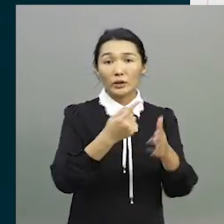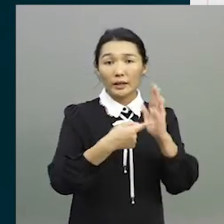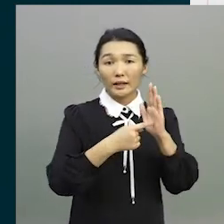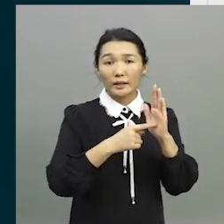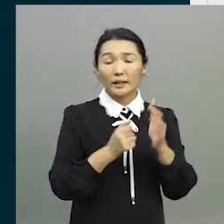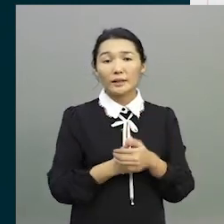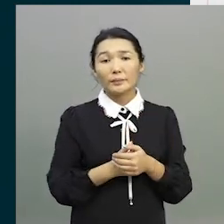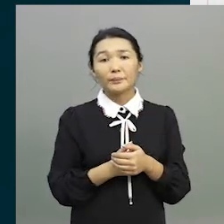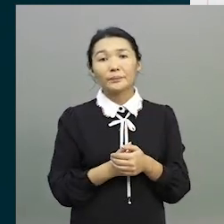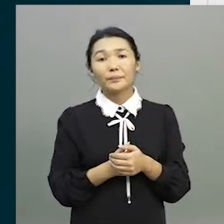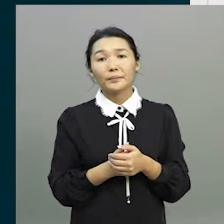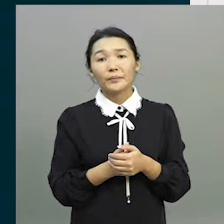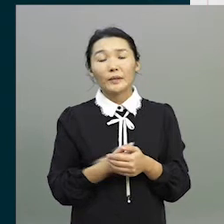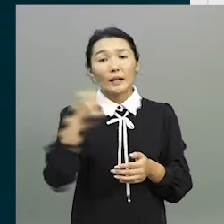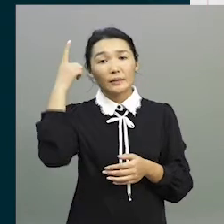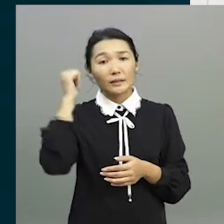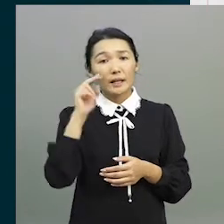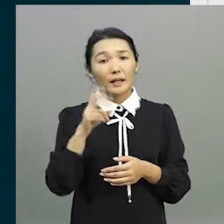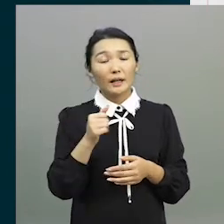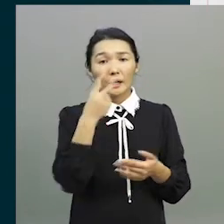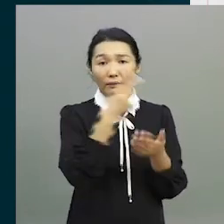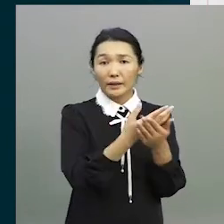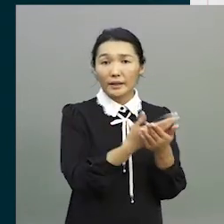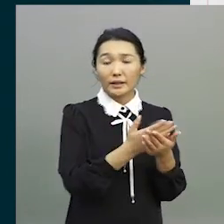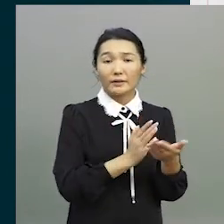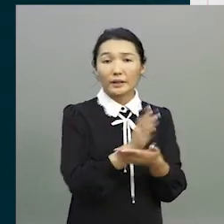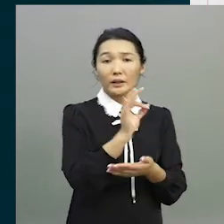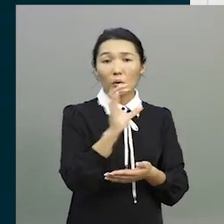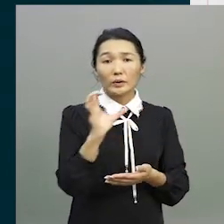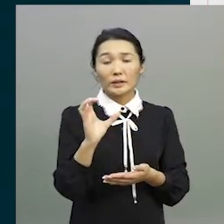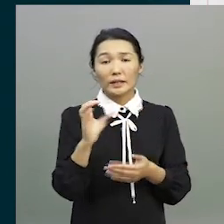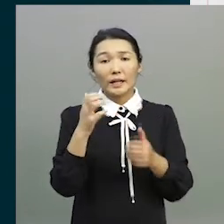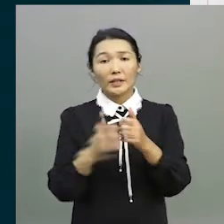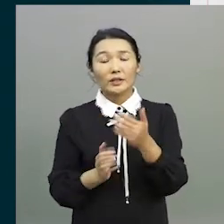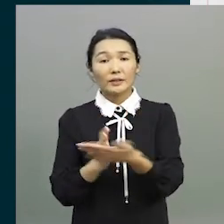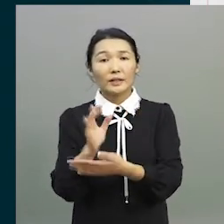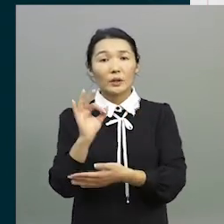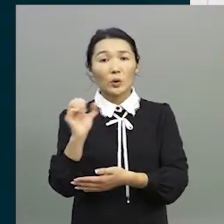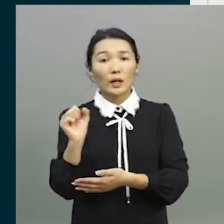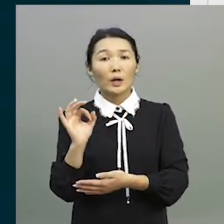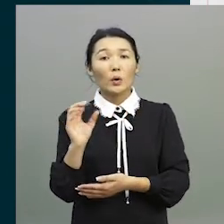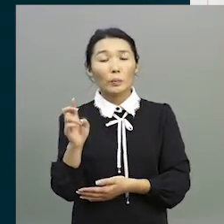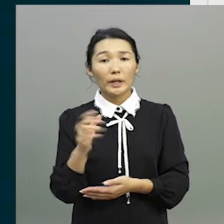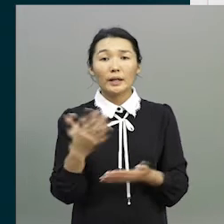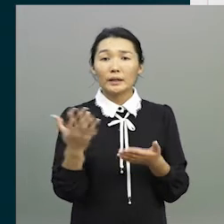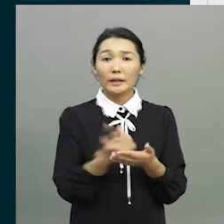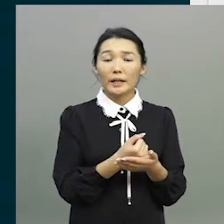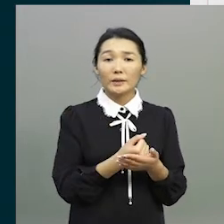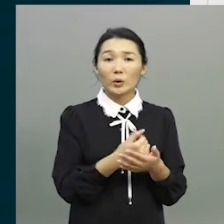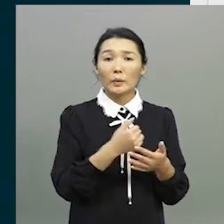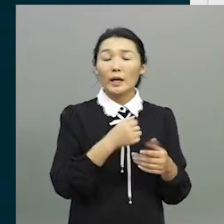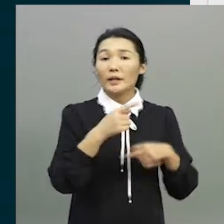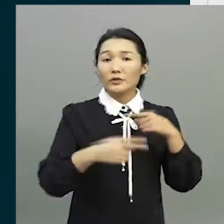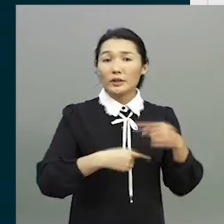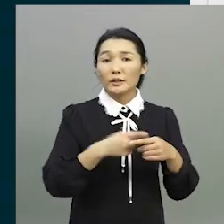тогда зная как выражен вектор отцы через векторы а и б найдем через подобное выражение